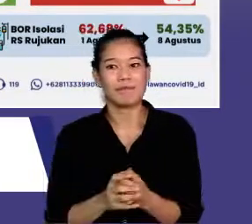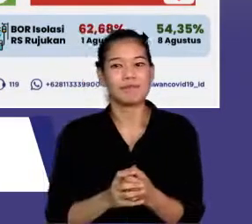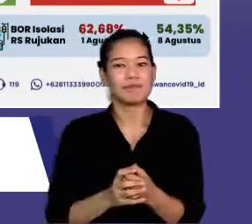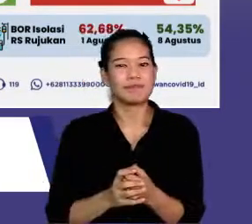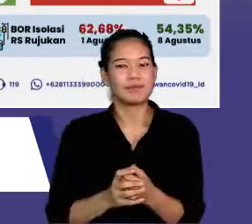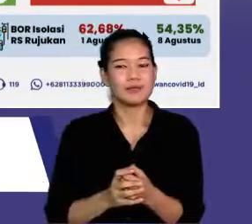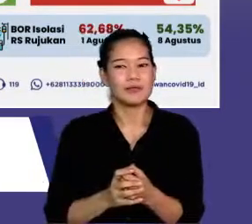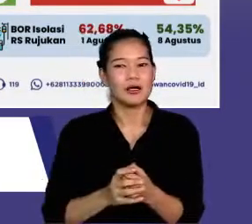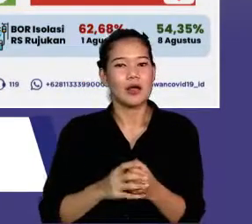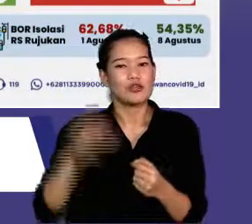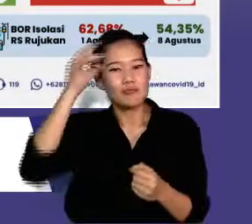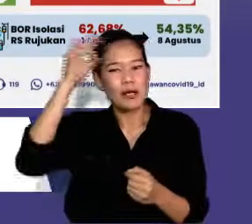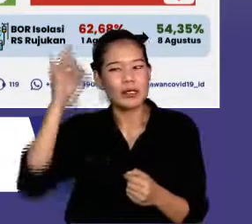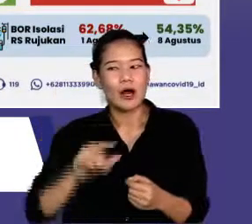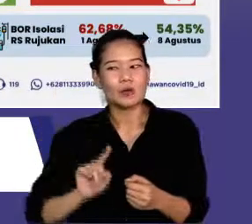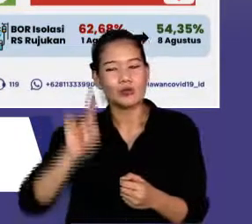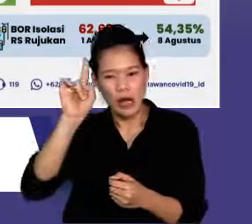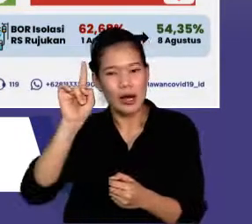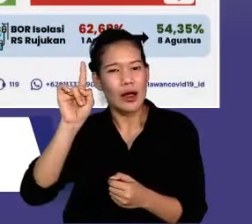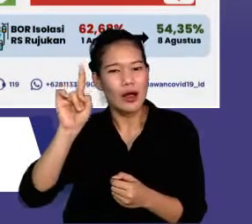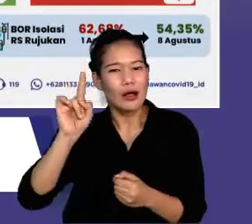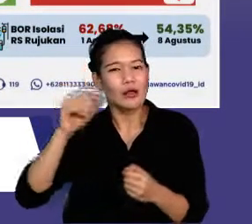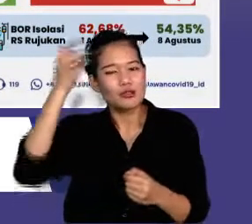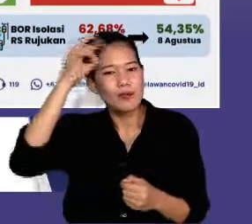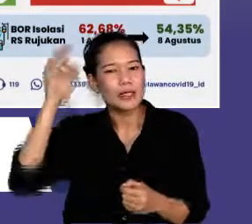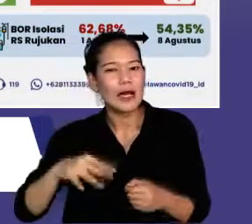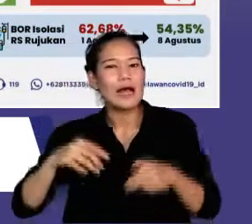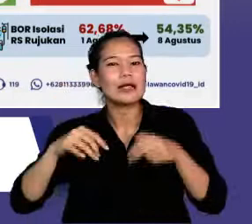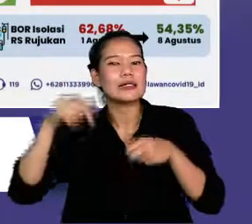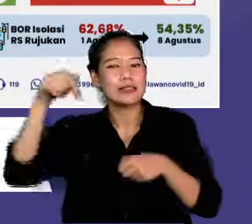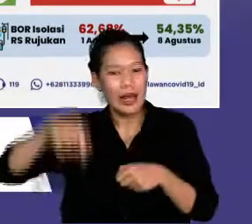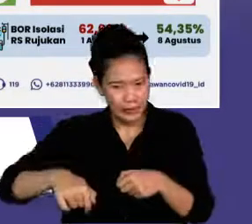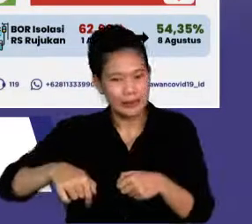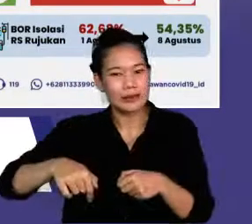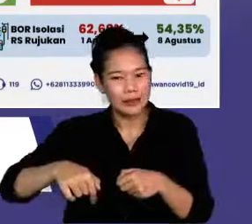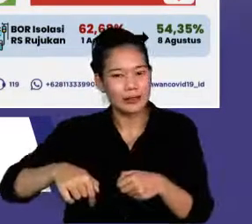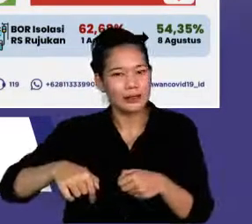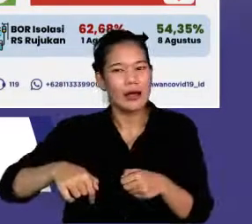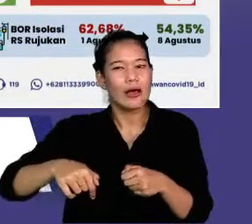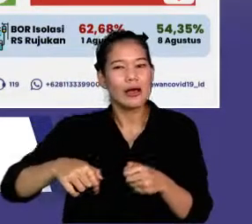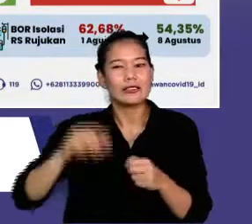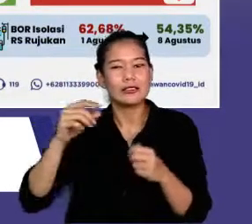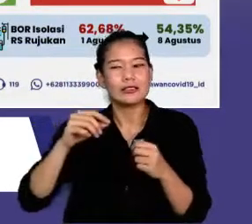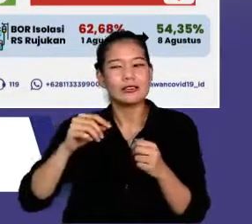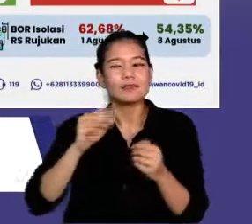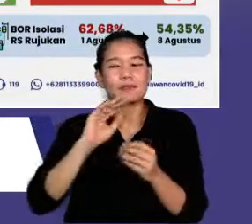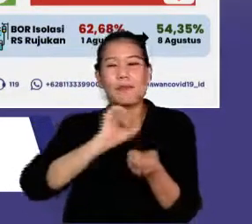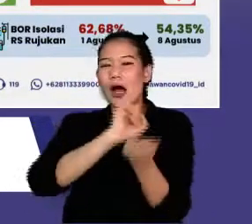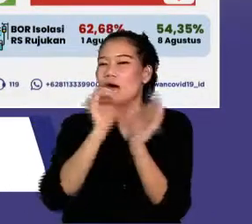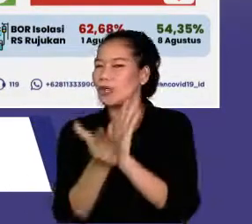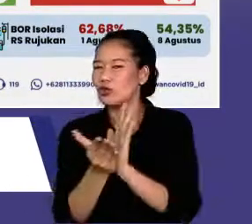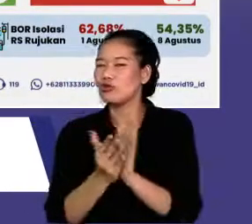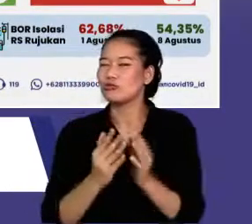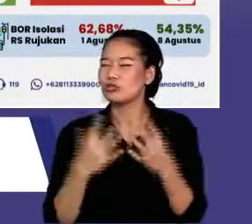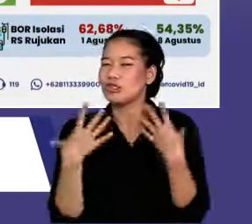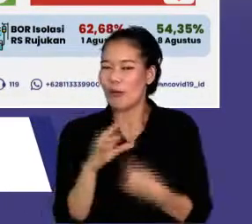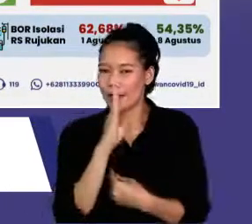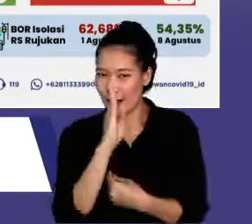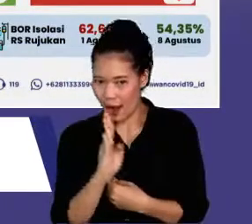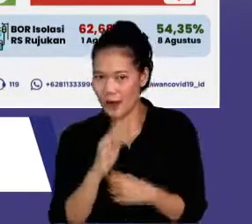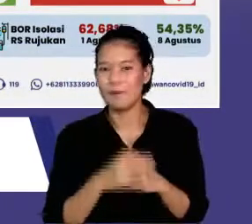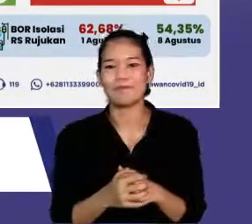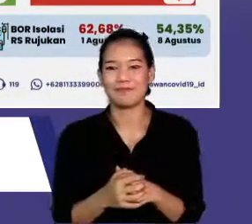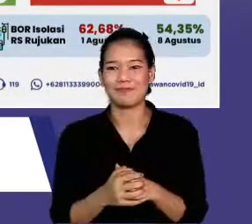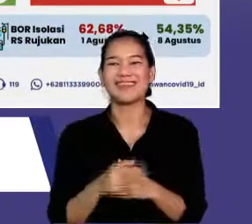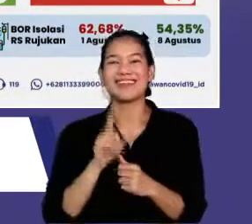Riau Sumatera Utara Sumatera Selatan Bangka Belitung dan Jawa Tengah maka dari itu